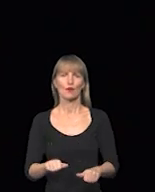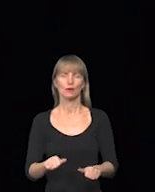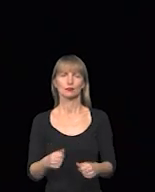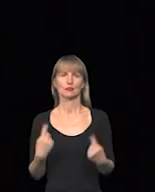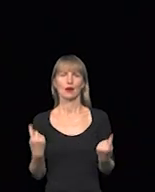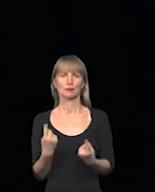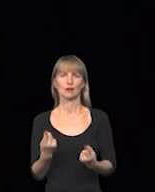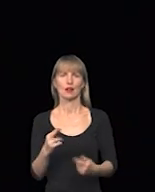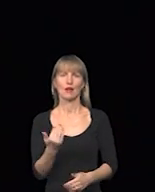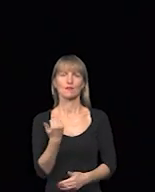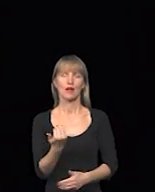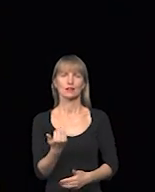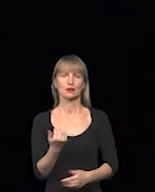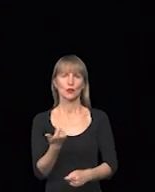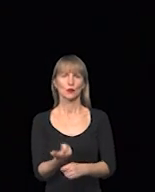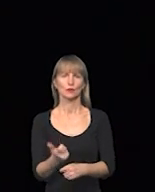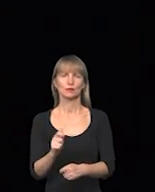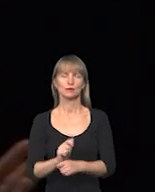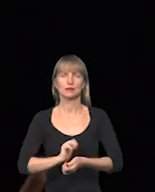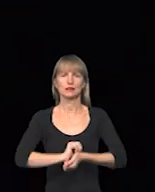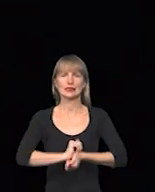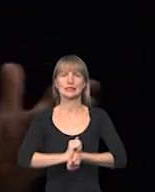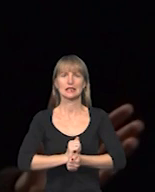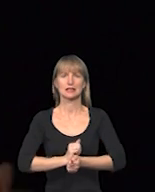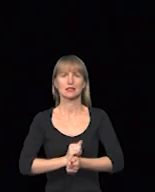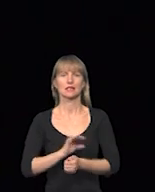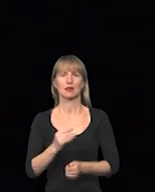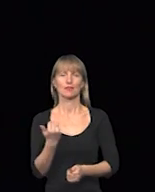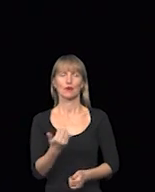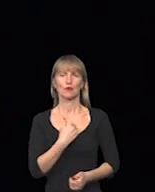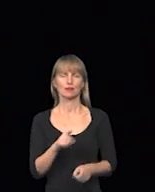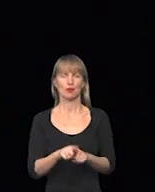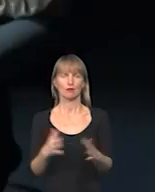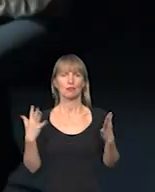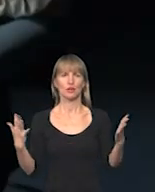звичайні форми для вас занадто тісні, і вам хочеться такого масштабу?